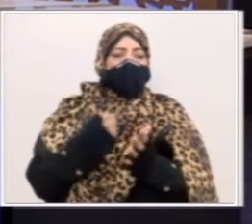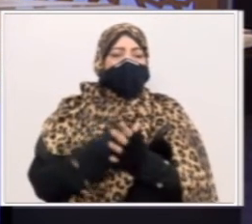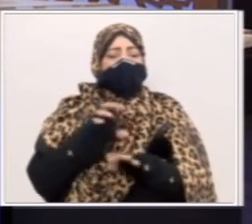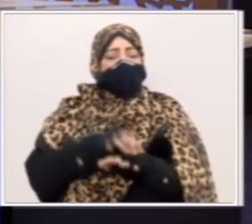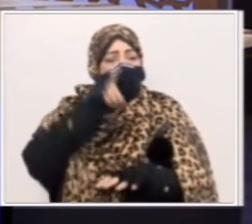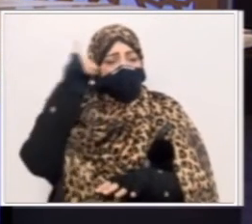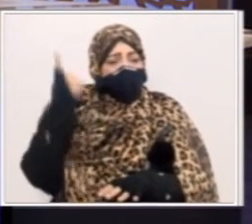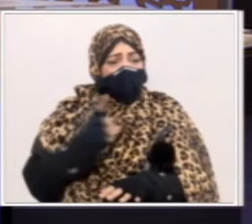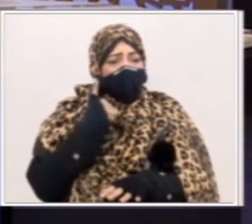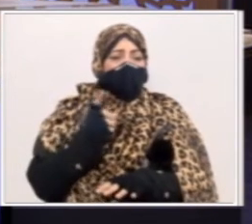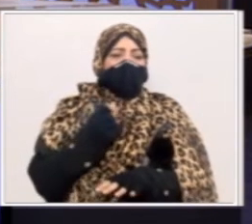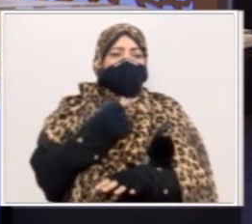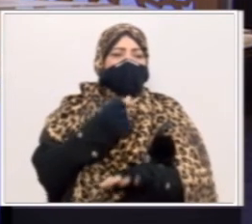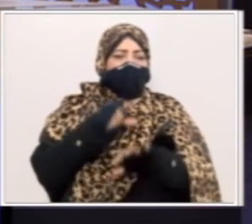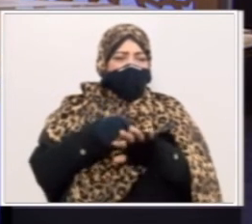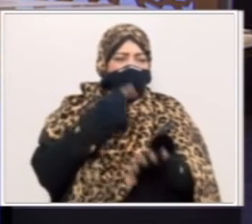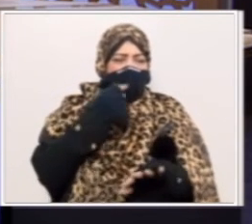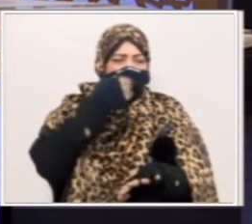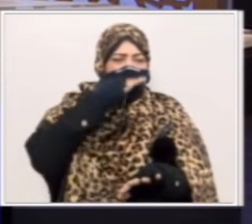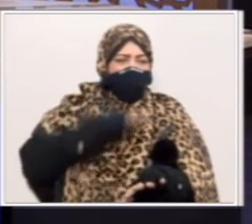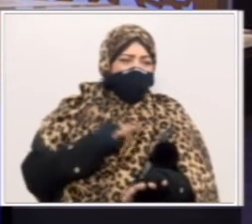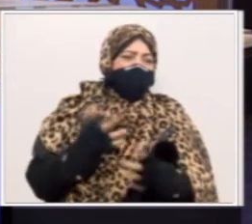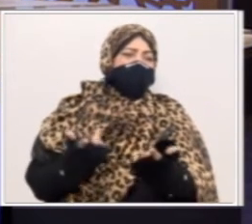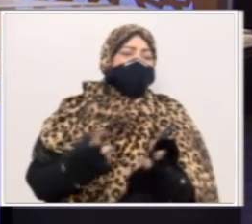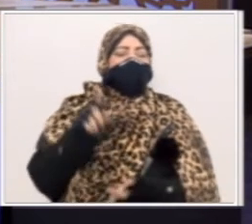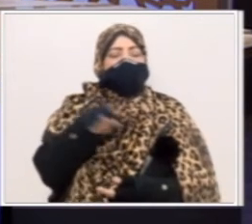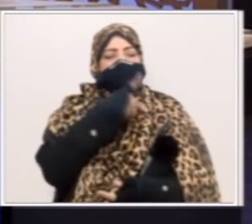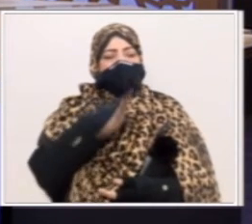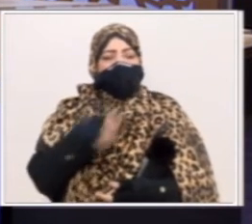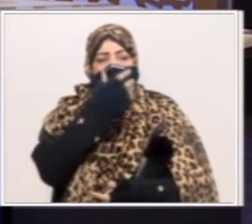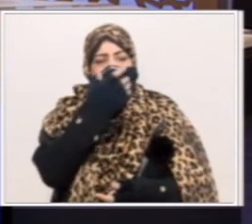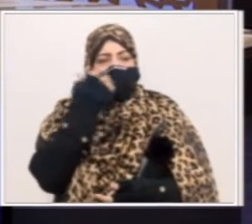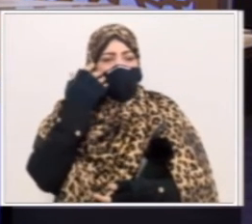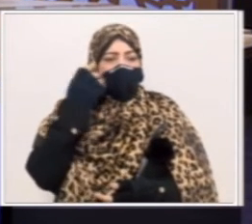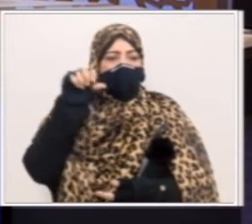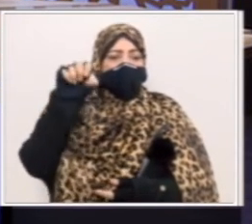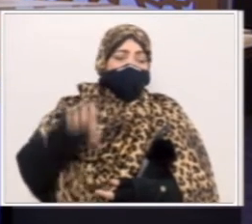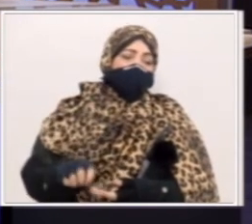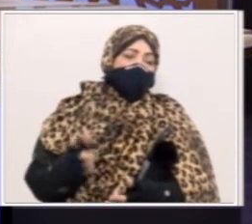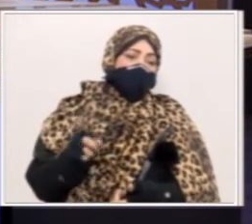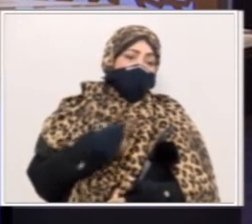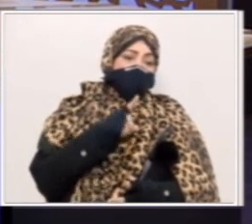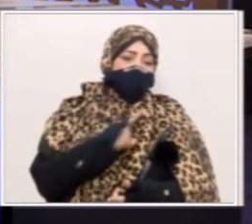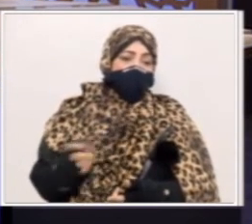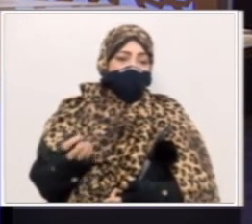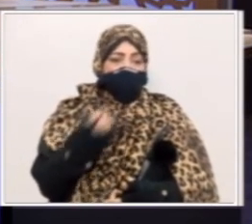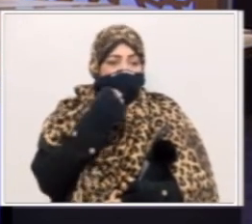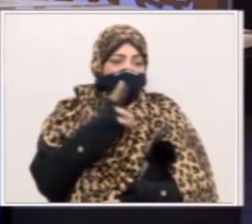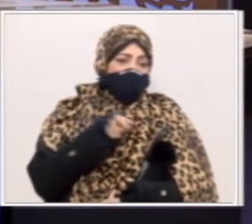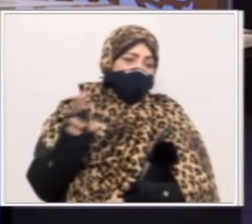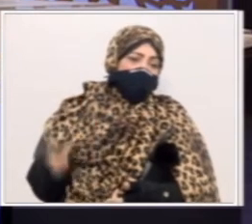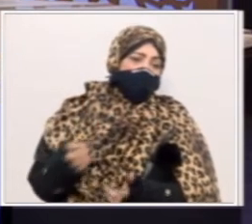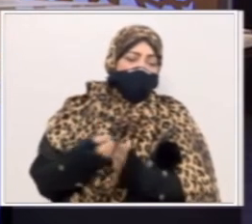نفسيهما للفطر، ولذلك نهاهم النبي صلى الله عليه وسلم عن الحجامة في نهار رمضان. أما إن كانت